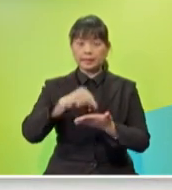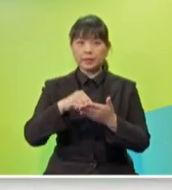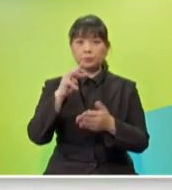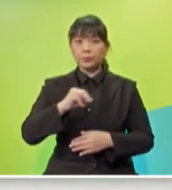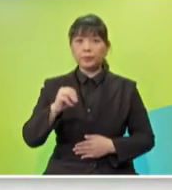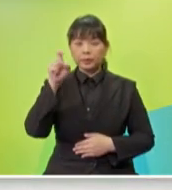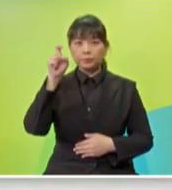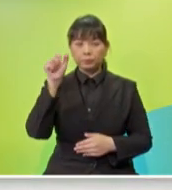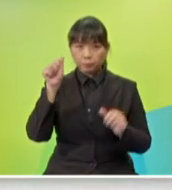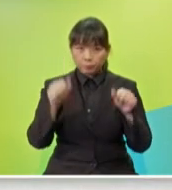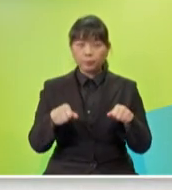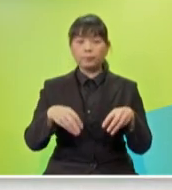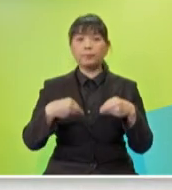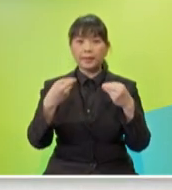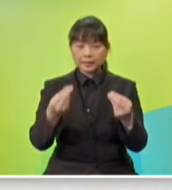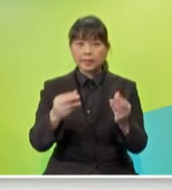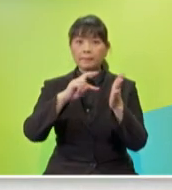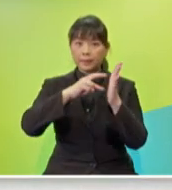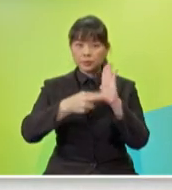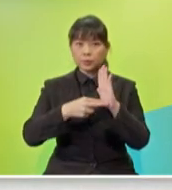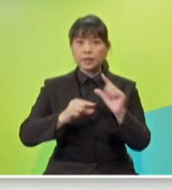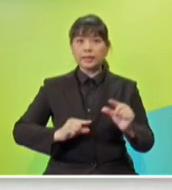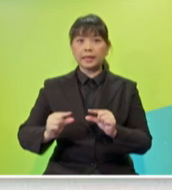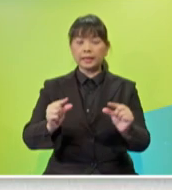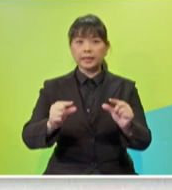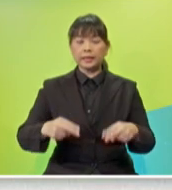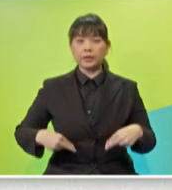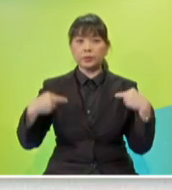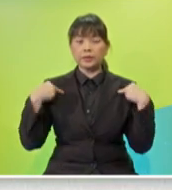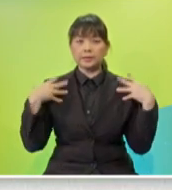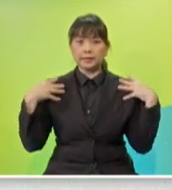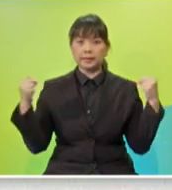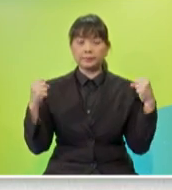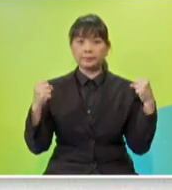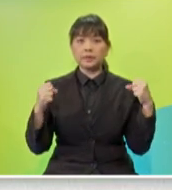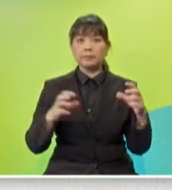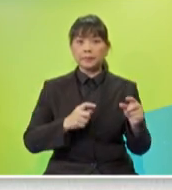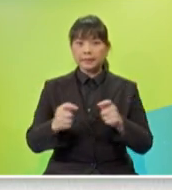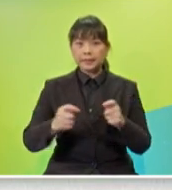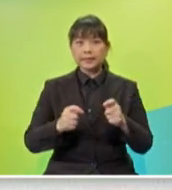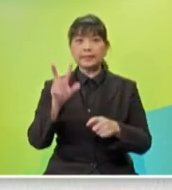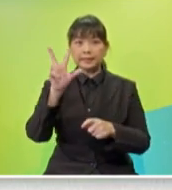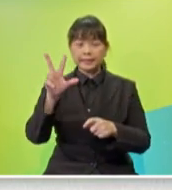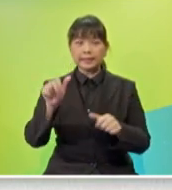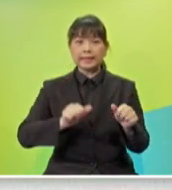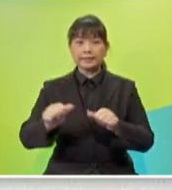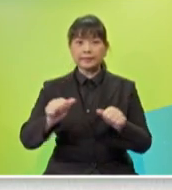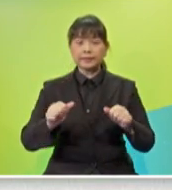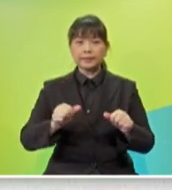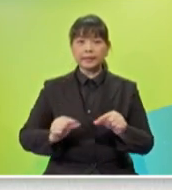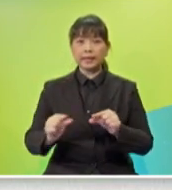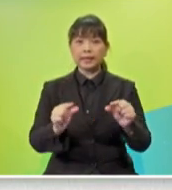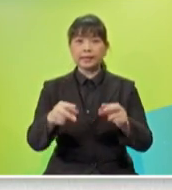gaya hidup sehat dan selamat menerangkan tiga activity gaya hidup sehat dan